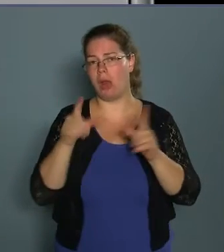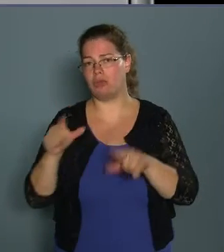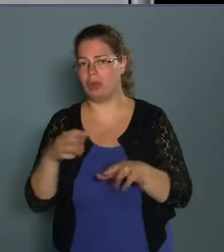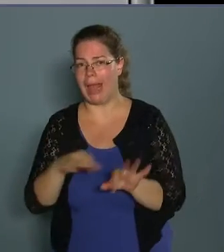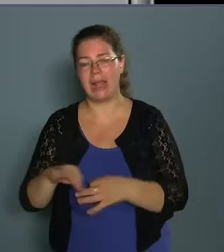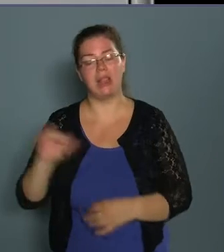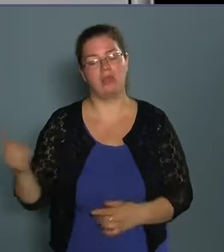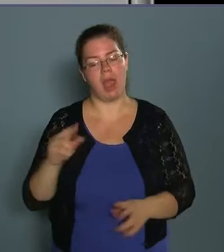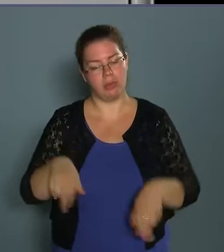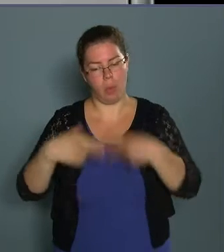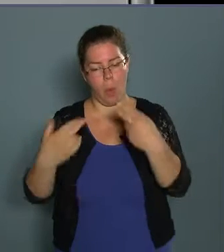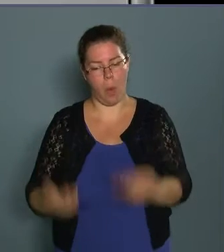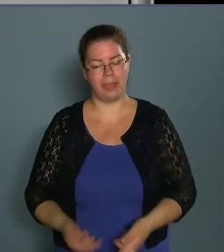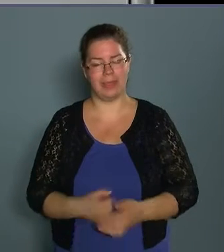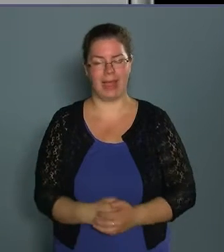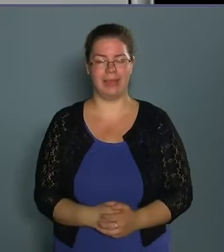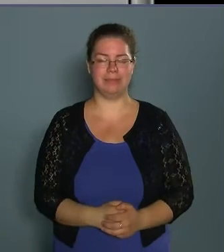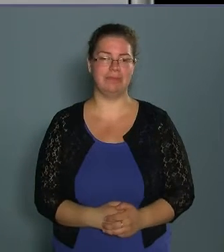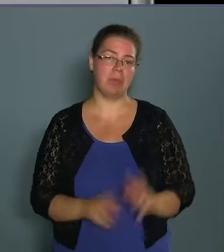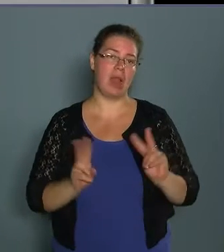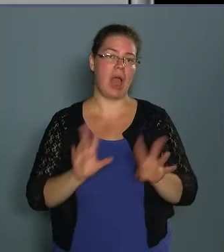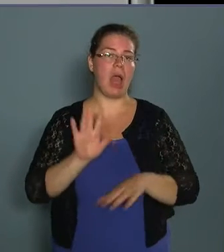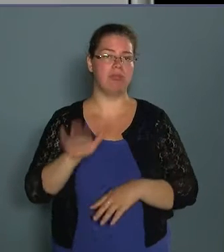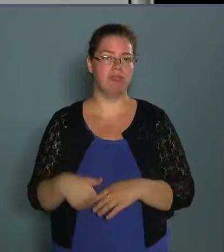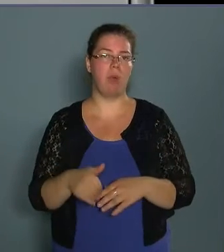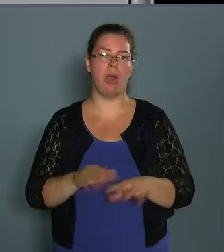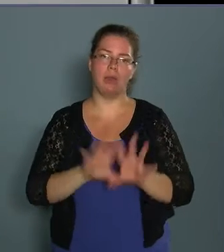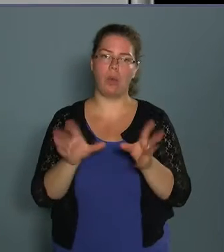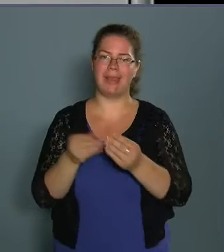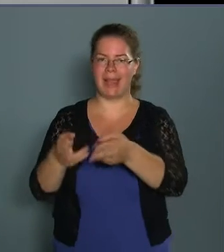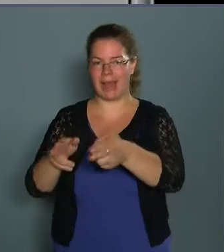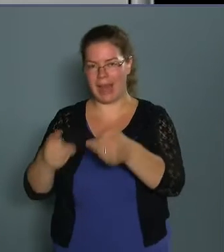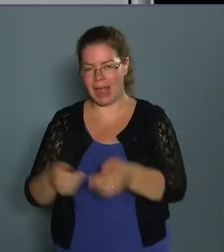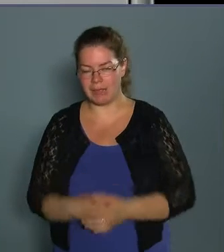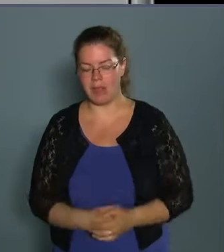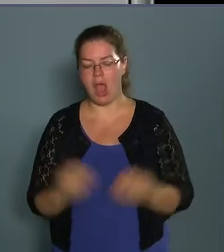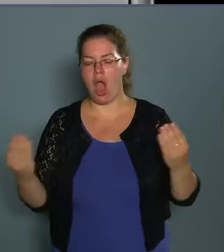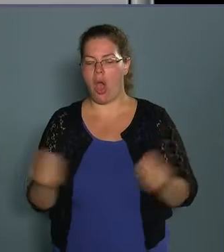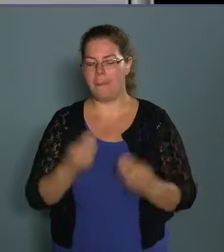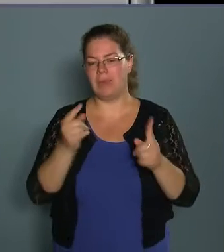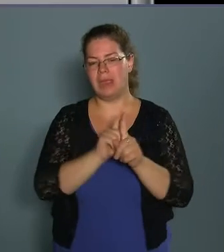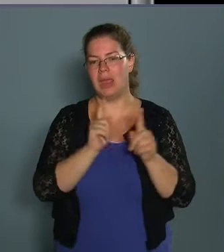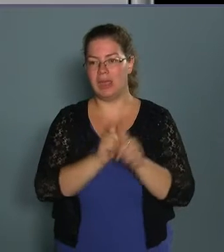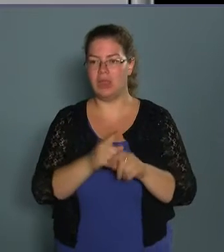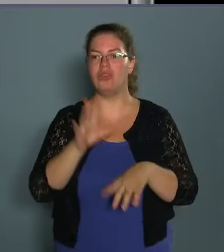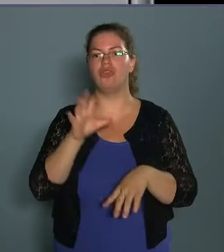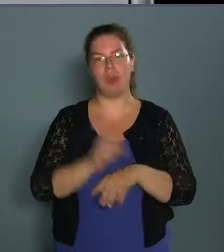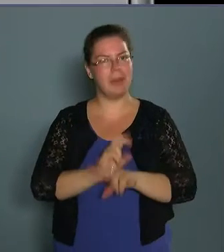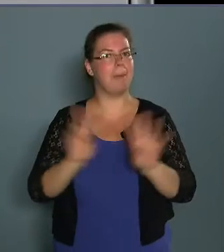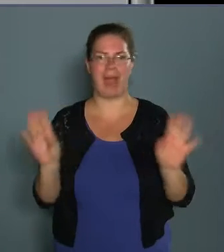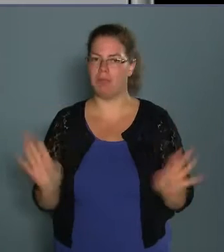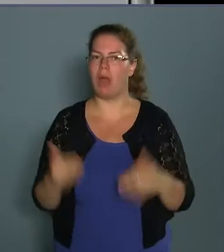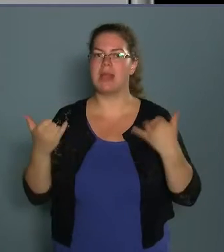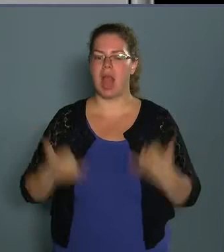elkészül, és ezt követően lehet majd az összeget lehívni, ami egyébként így van, stabilan megvan.